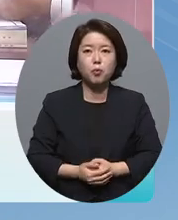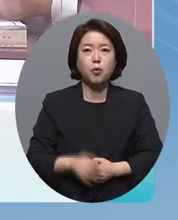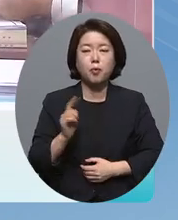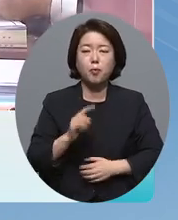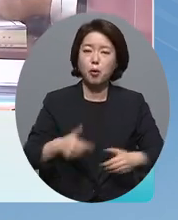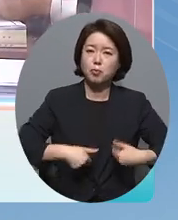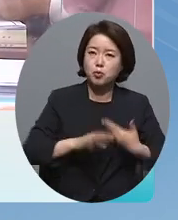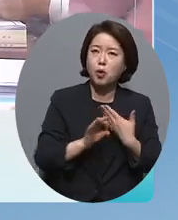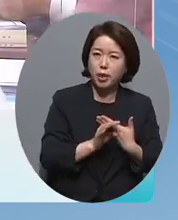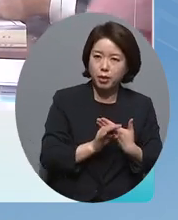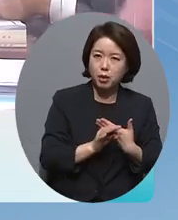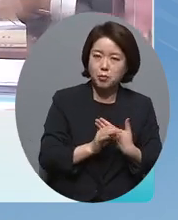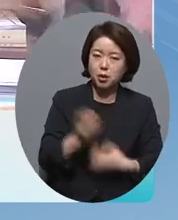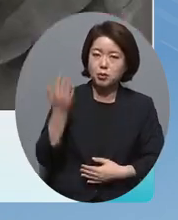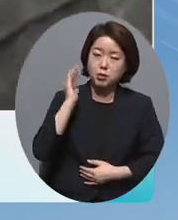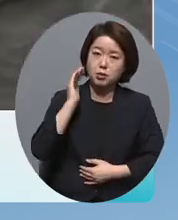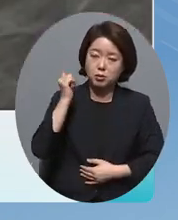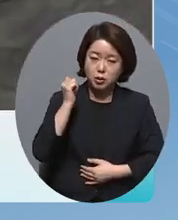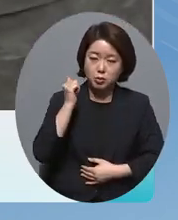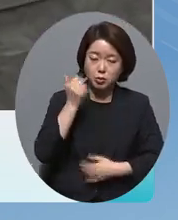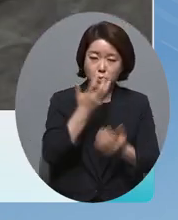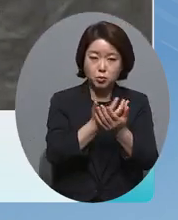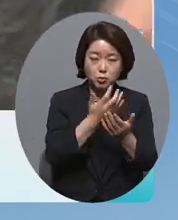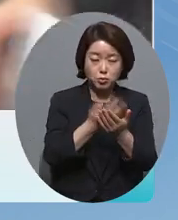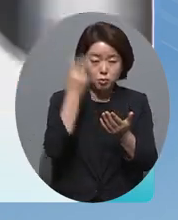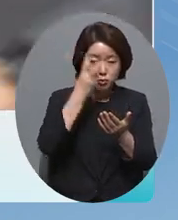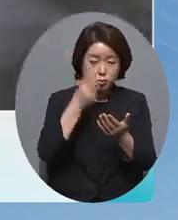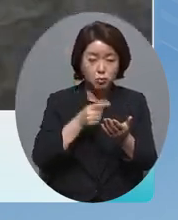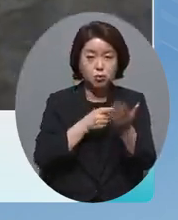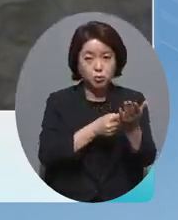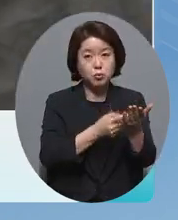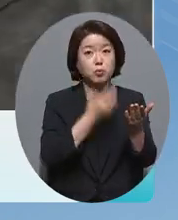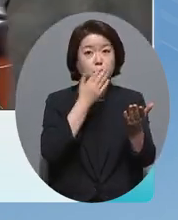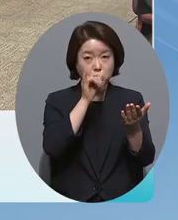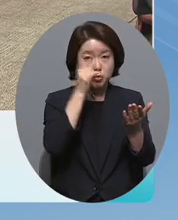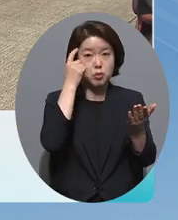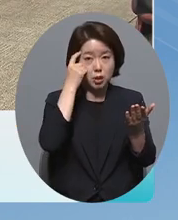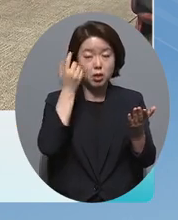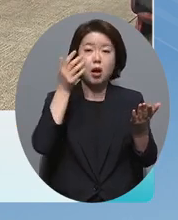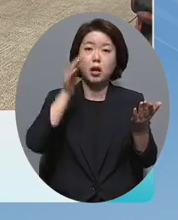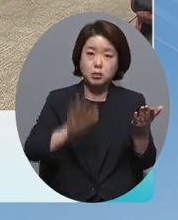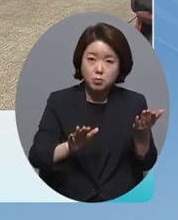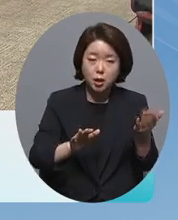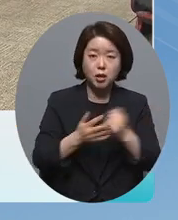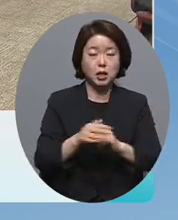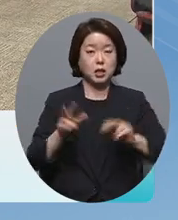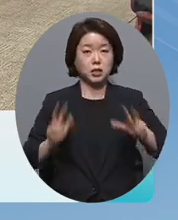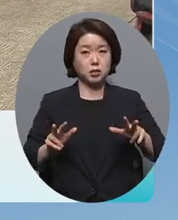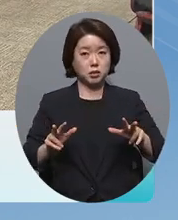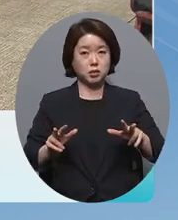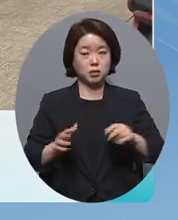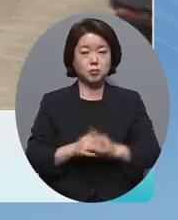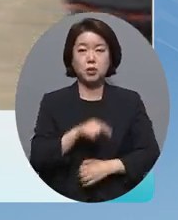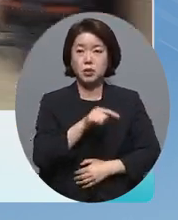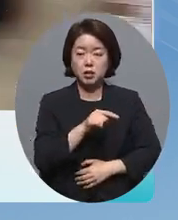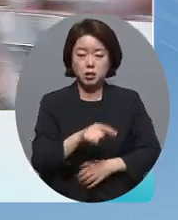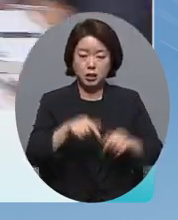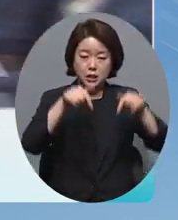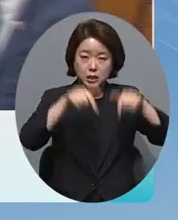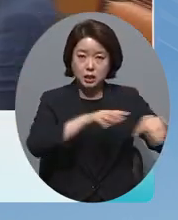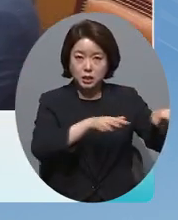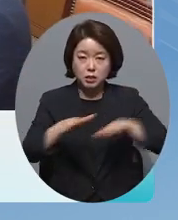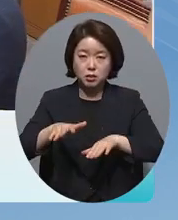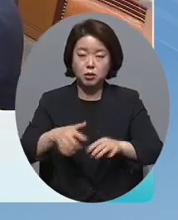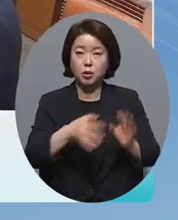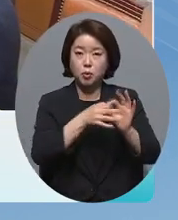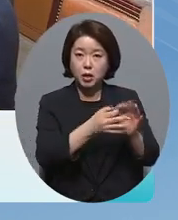뭐 필요하다면 정직 대통령이라도 서면 조사를 요청할 수 있다라고 생각을 합니다 하지만 지금 이번이 서해 사건과